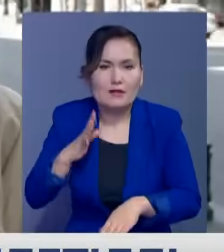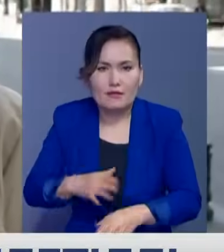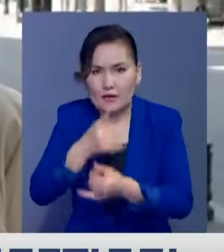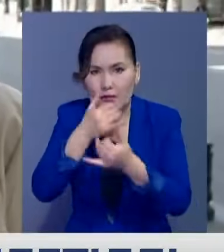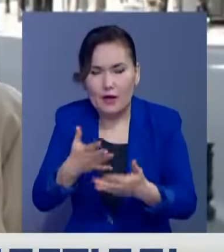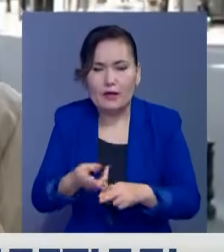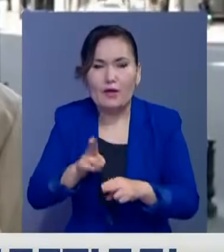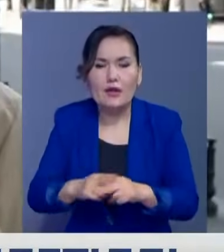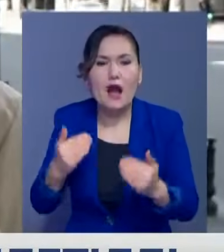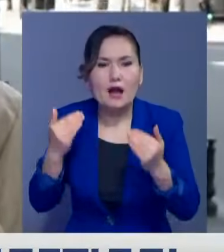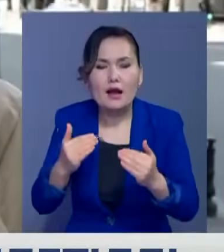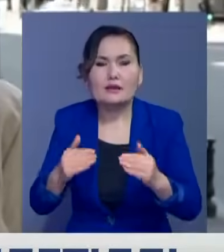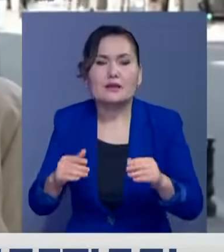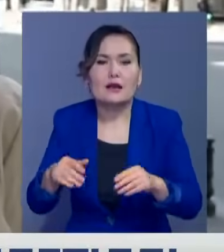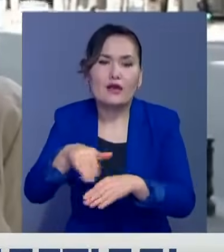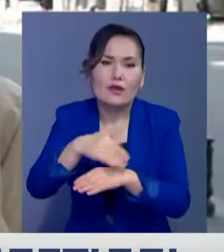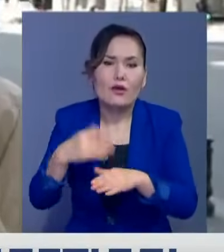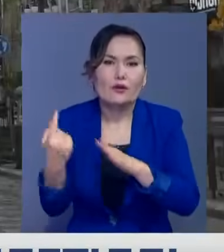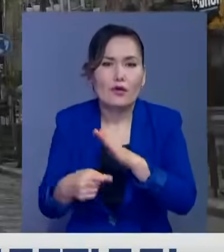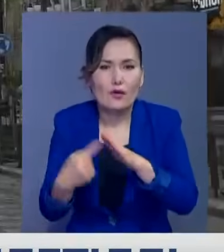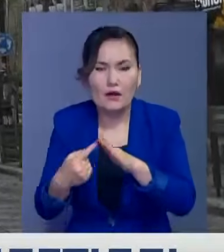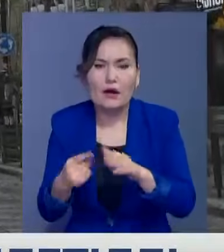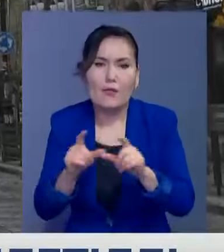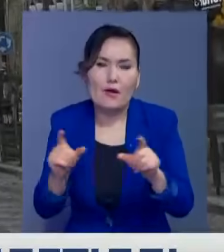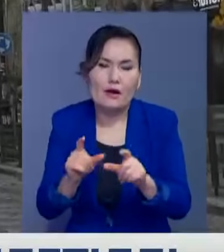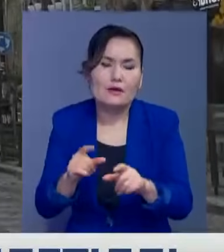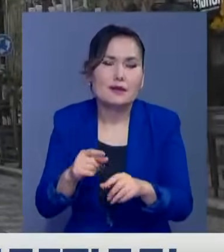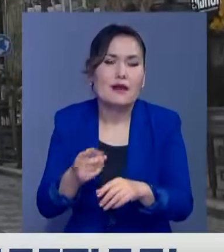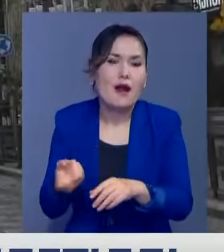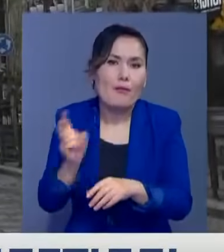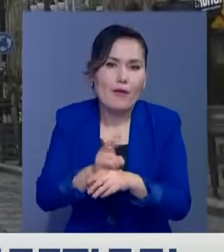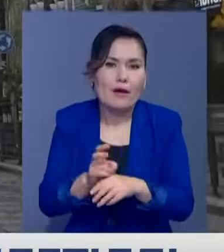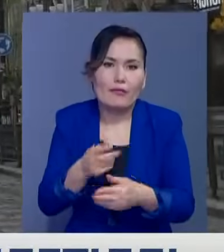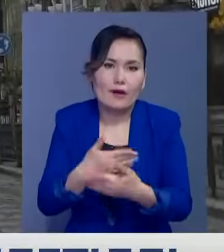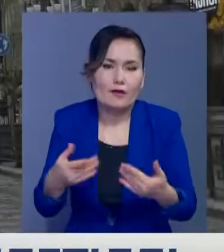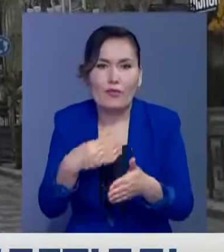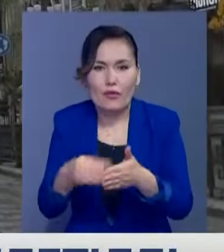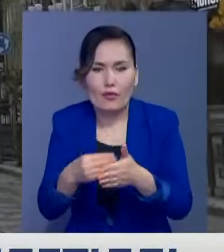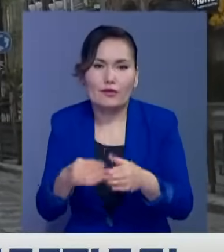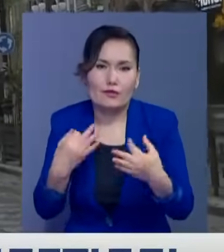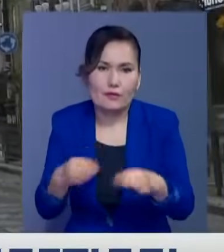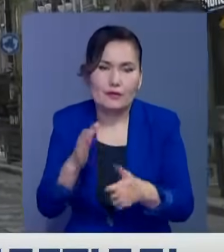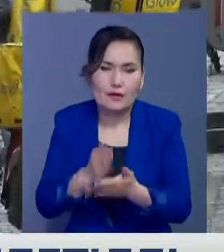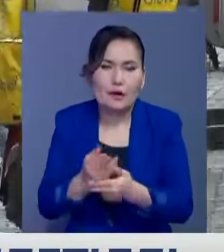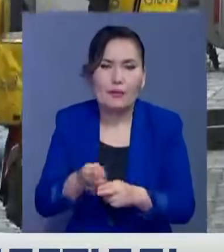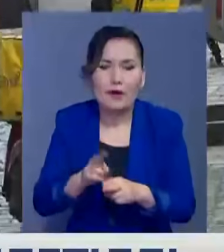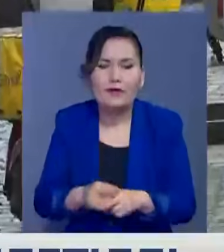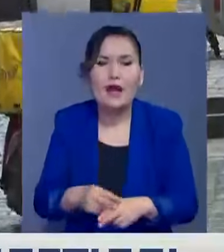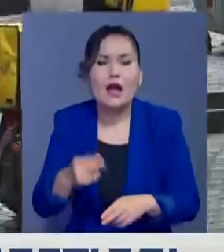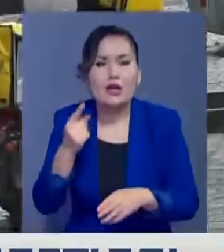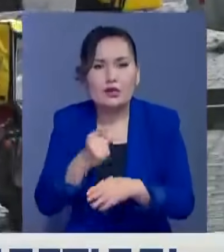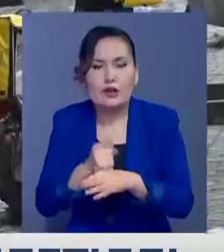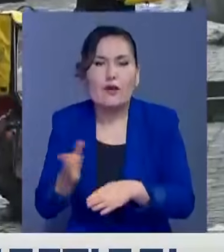керек тауарлар мен косметика сатып алуыма мүмкіндігім бар. Екі аптадан кейін 11 мамырда шектеулерді алып тастаудың екінші